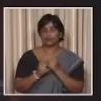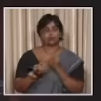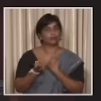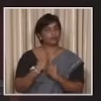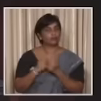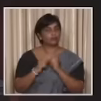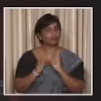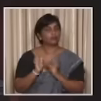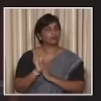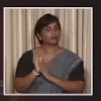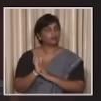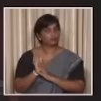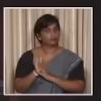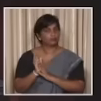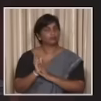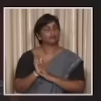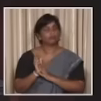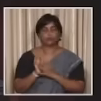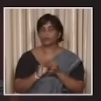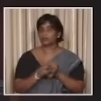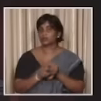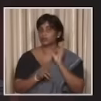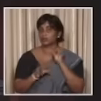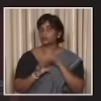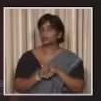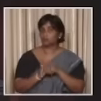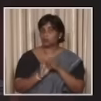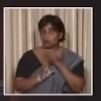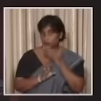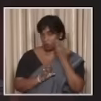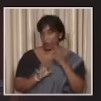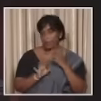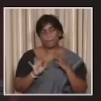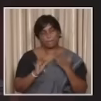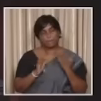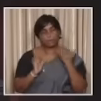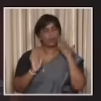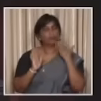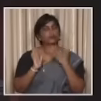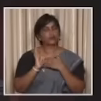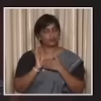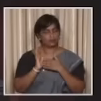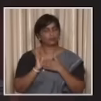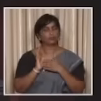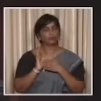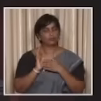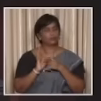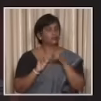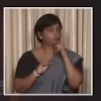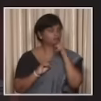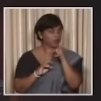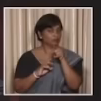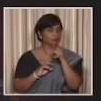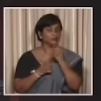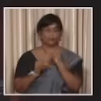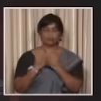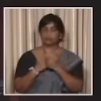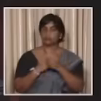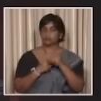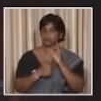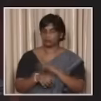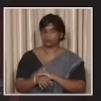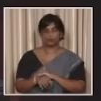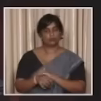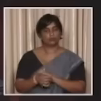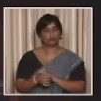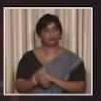විමසීමේ කමිටුවල සභාපතිත්වයේ දරන්න පුළුවන් ද බැරිද කියන කාරණාව ඔබතුමා විමර්ශනයට ලක් කරන්නට